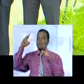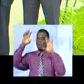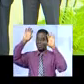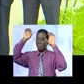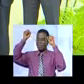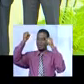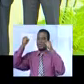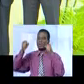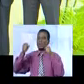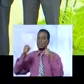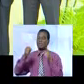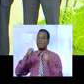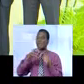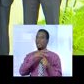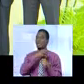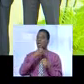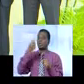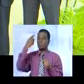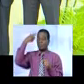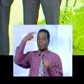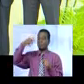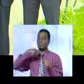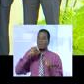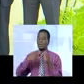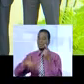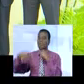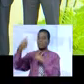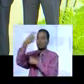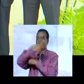Donc il s'agissait d'abord pour moi ce jour